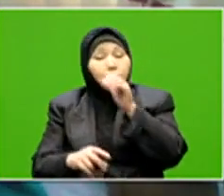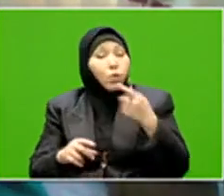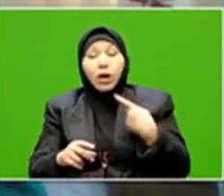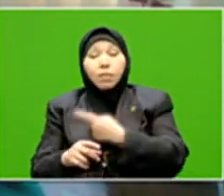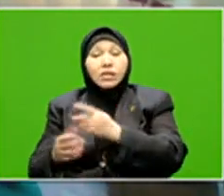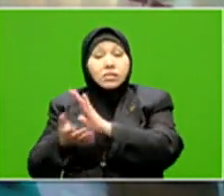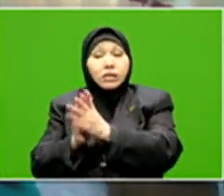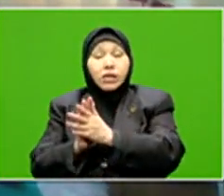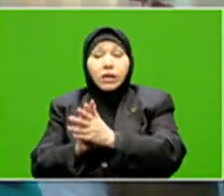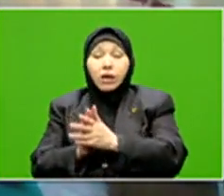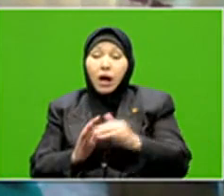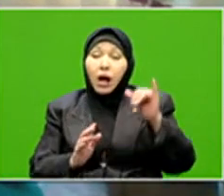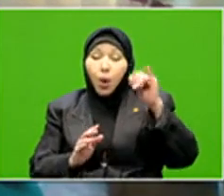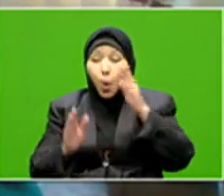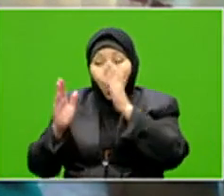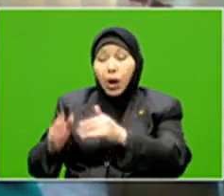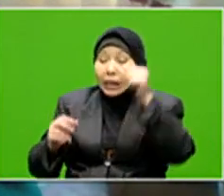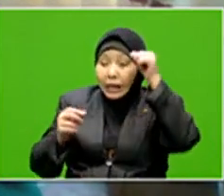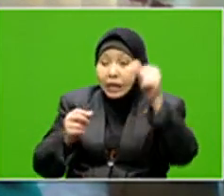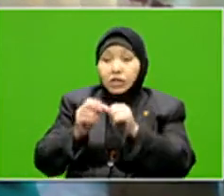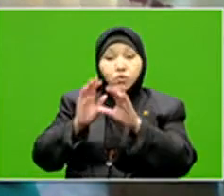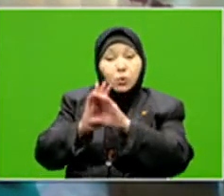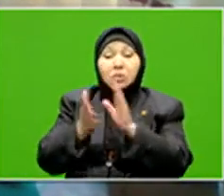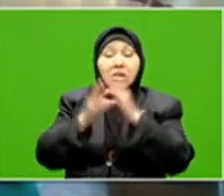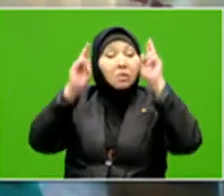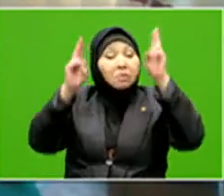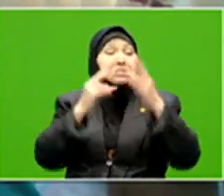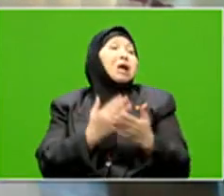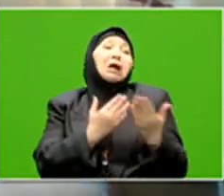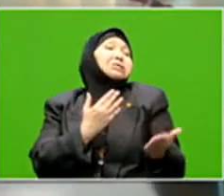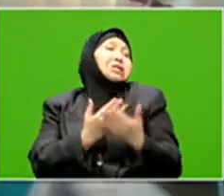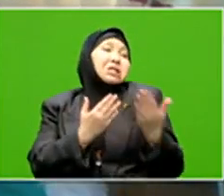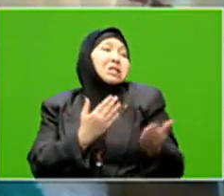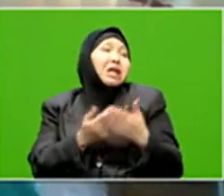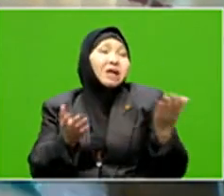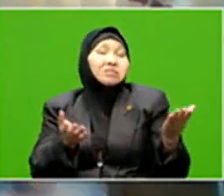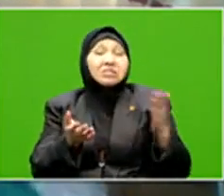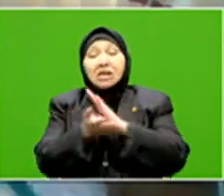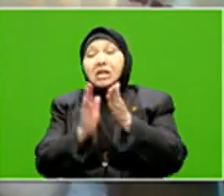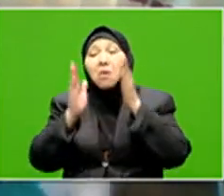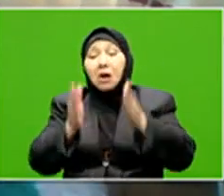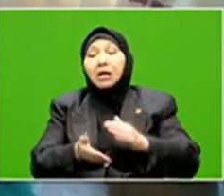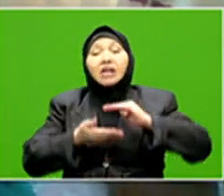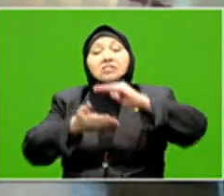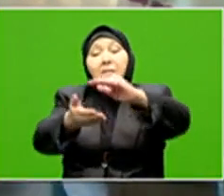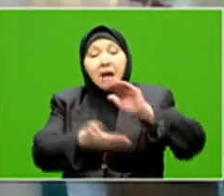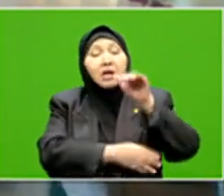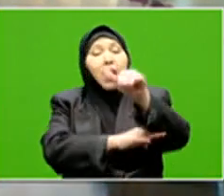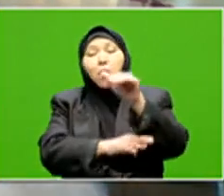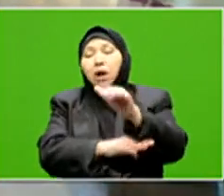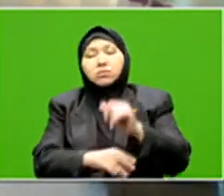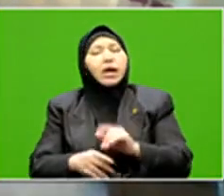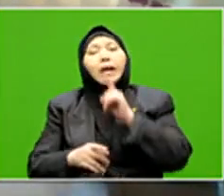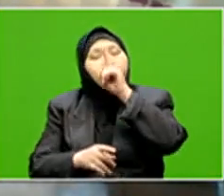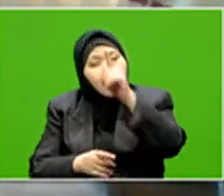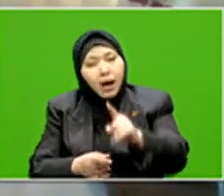bersifat idealistik. Orang ingat contohnya jadi ustaz ni senang, jadi orang yang menyampaikan dakwah ini senang. Tak. Kebenaran dakwah